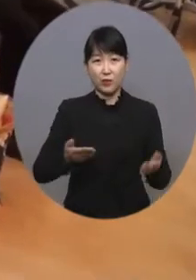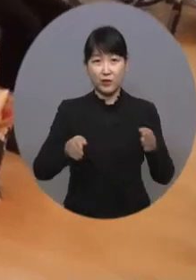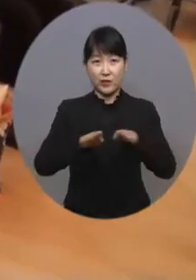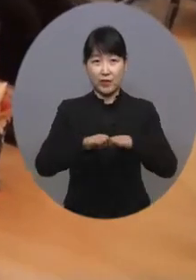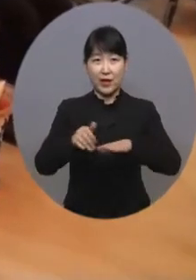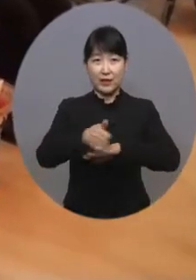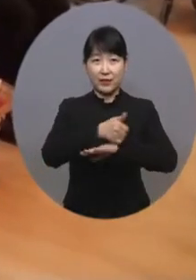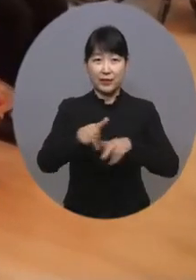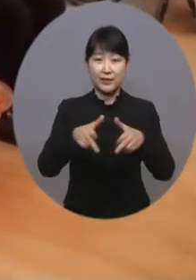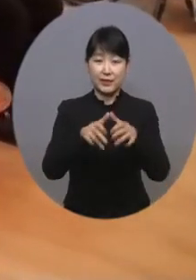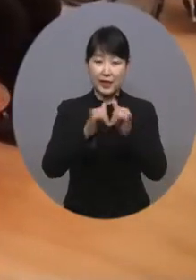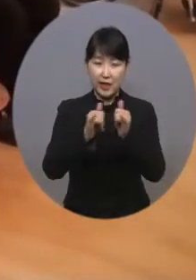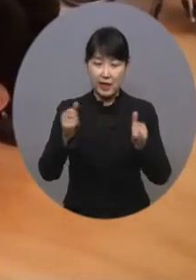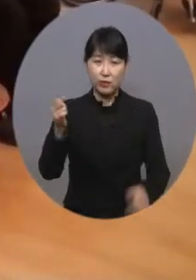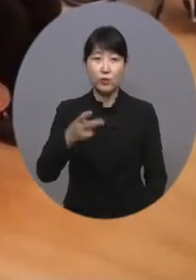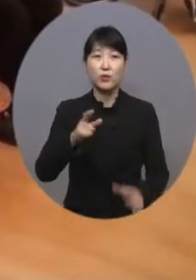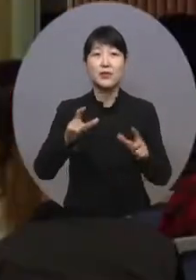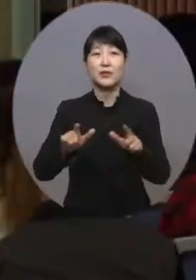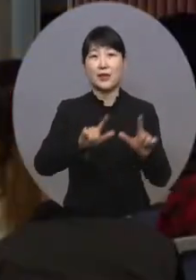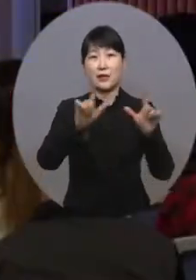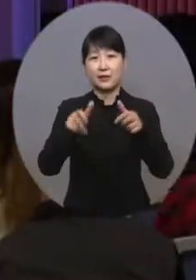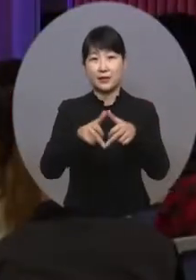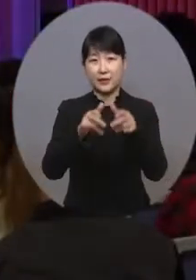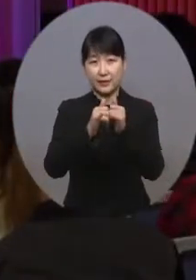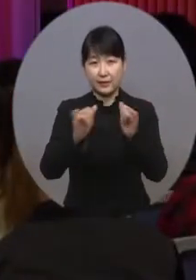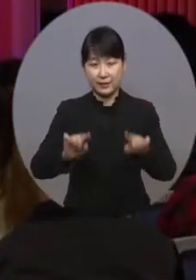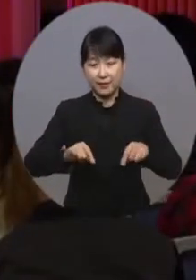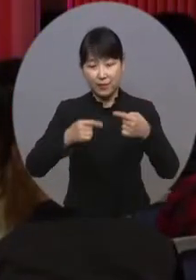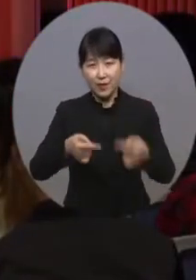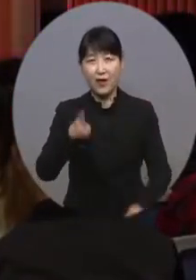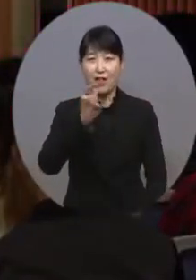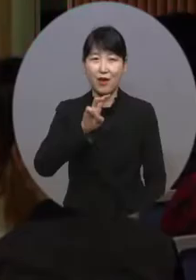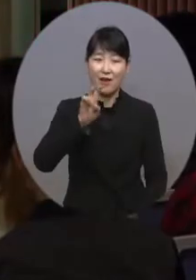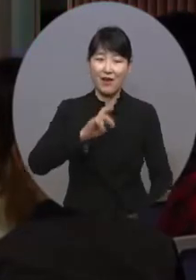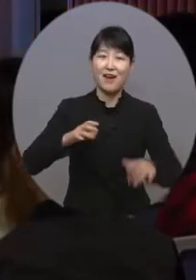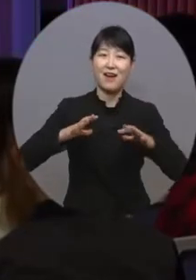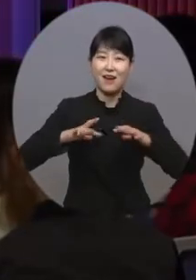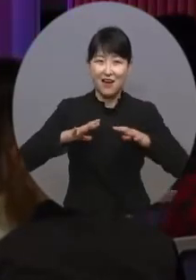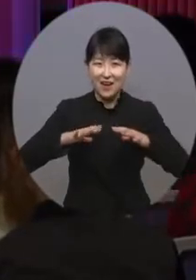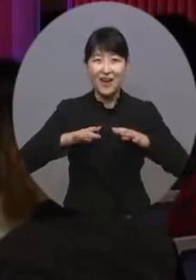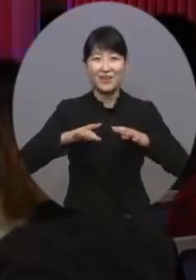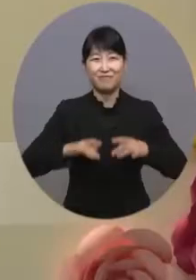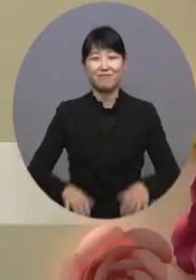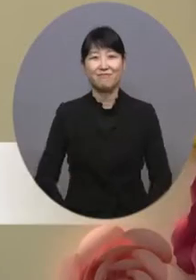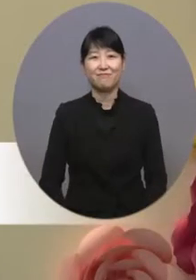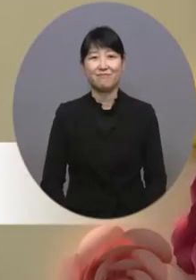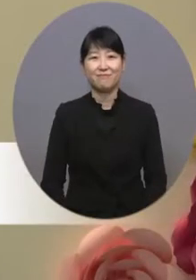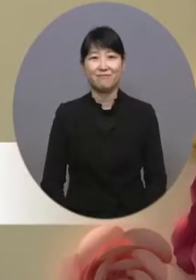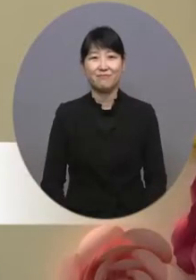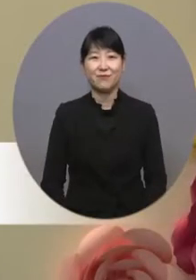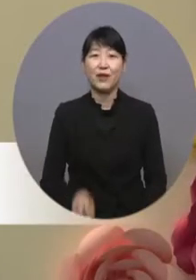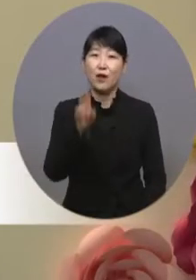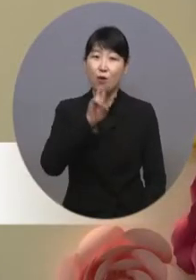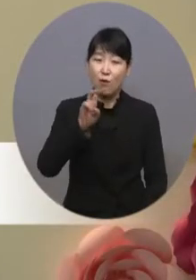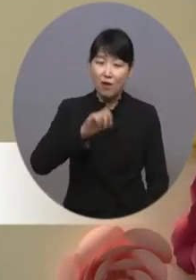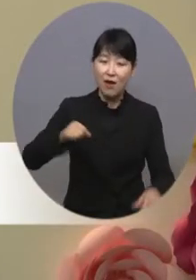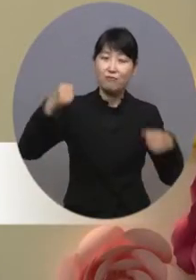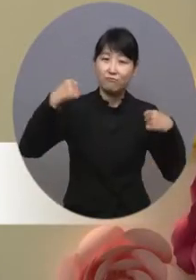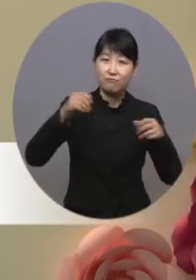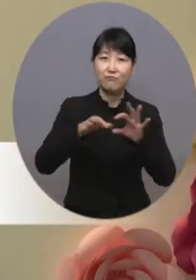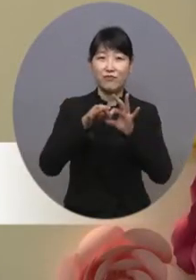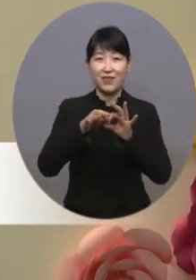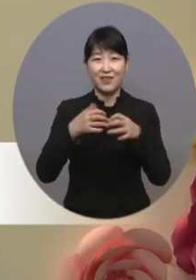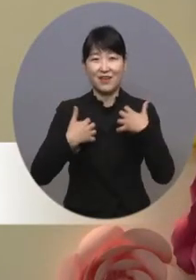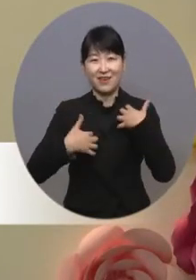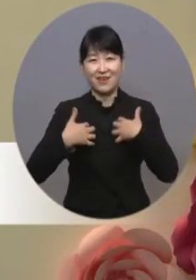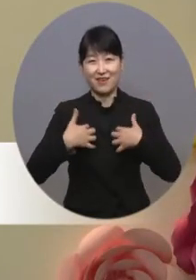물론 지역 거주 장애인들이 참여해 노래 실력을 마음껏 뽐내보는 자리였습니다. 노래와 춤으로써